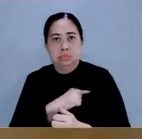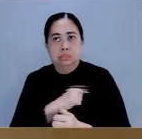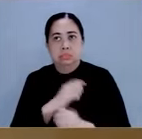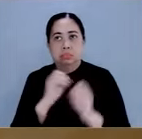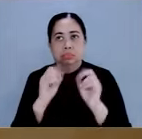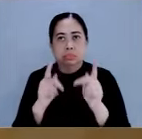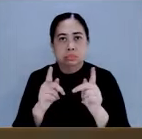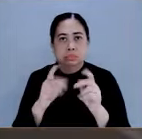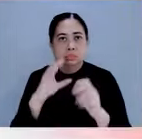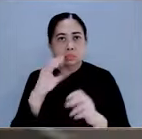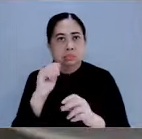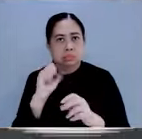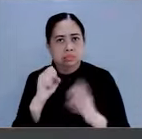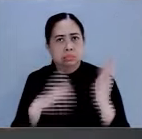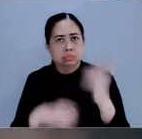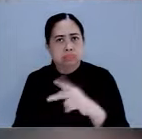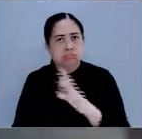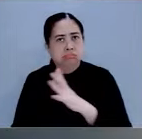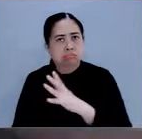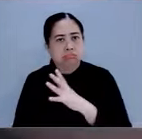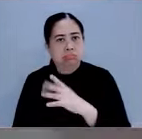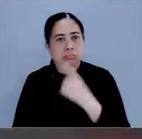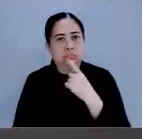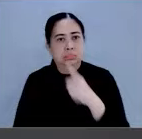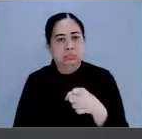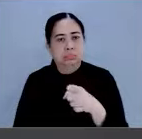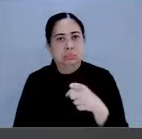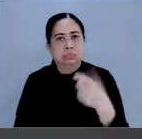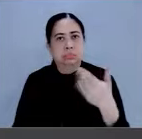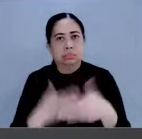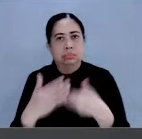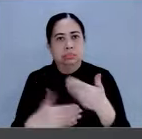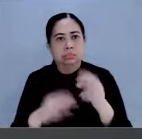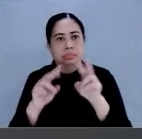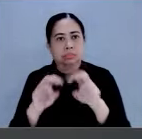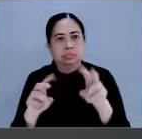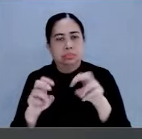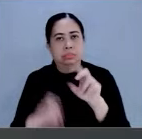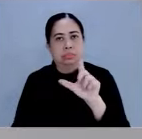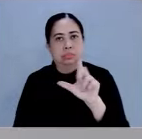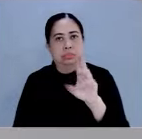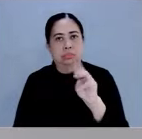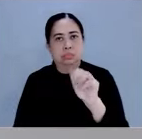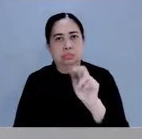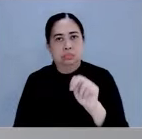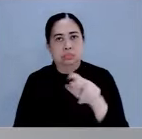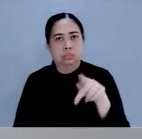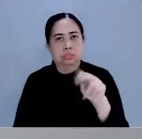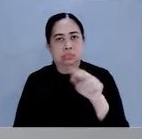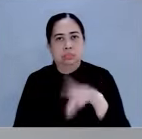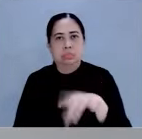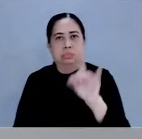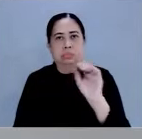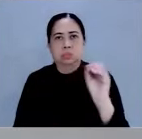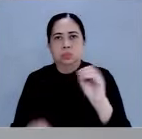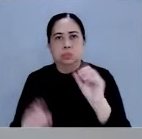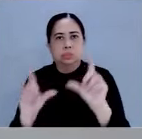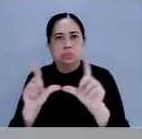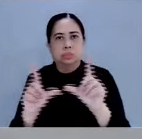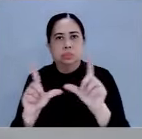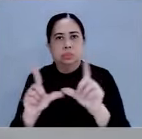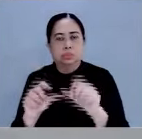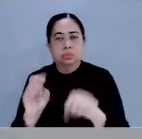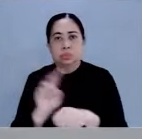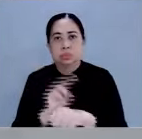niya, babalik siya. Ayon naman sa ongoing investigation ng Lumban PNP, nadiskubre nilang walang lisensya para gumamit